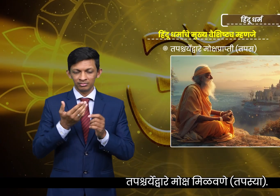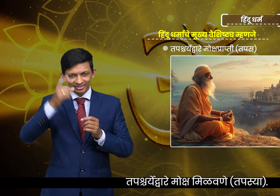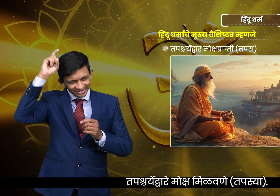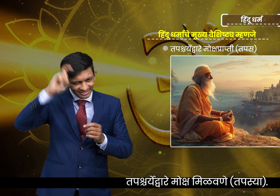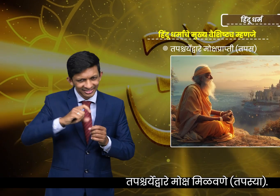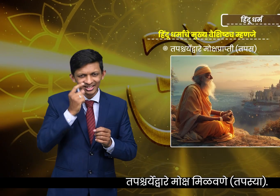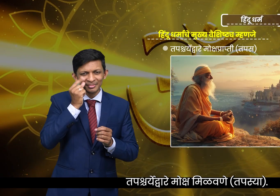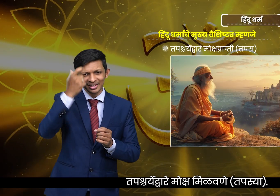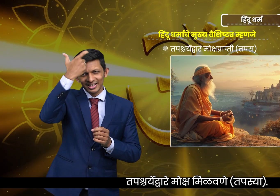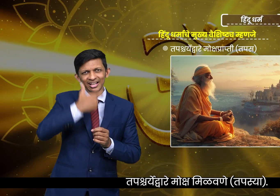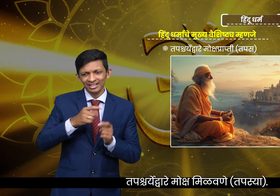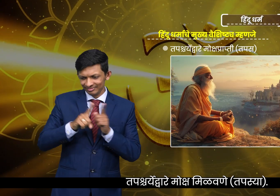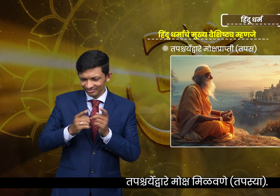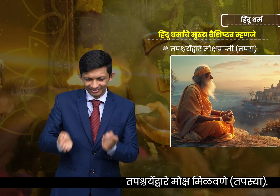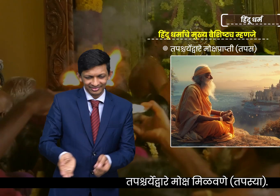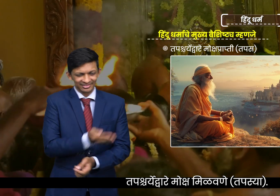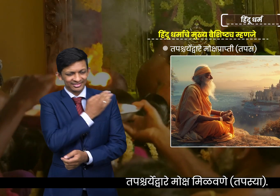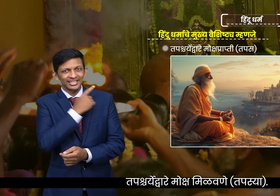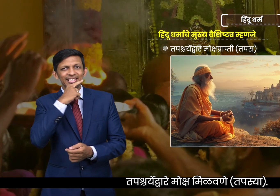तपश्चर्येद्वारे मोक्ष मिळवणे, तपस्या.